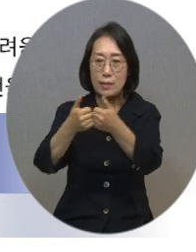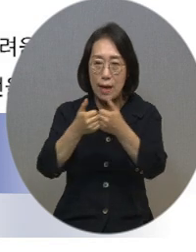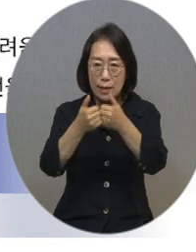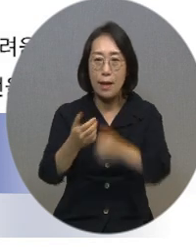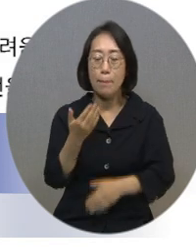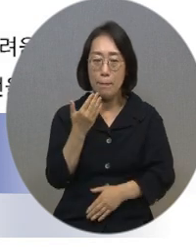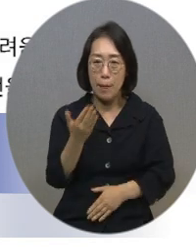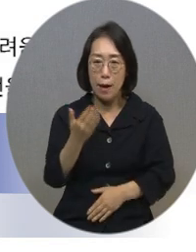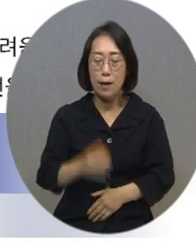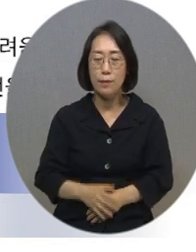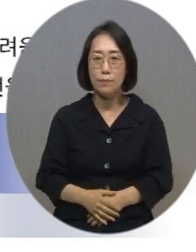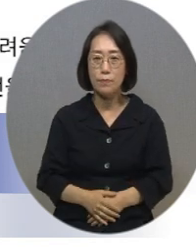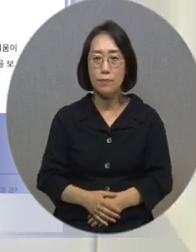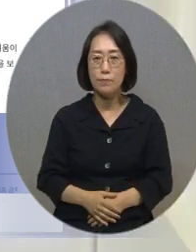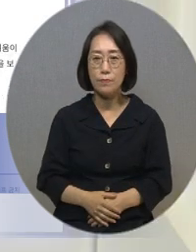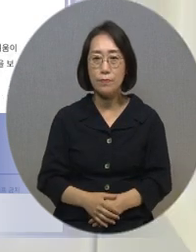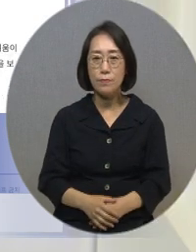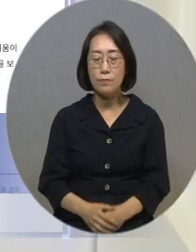가능합니다